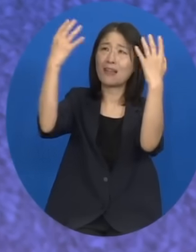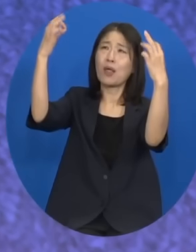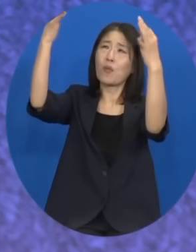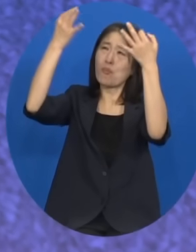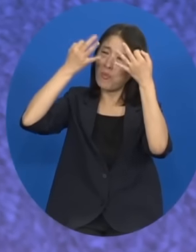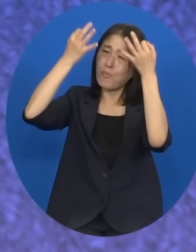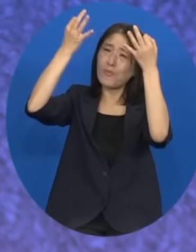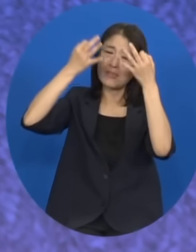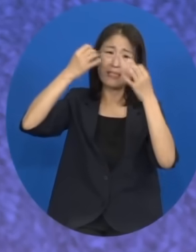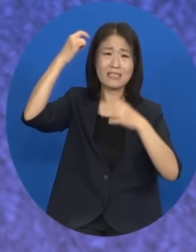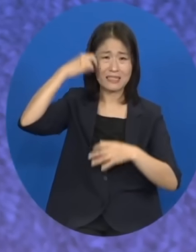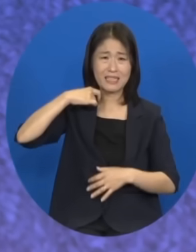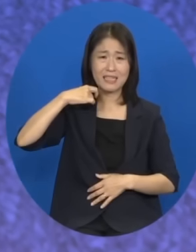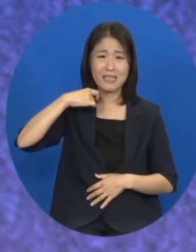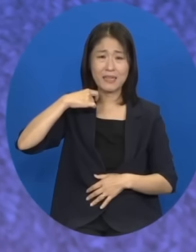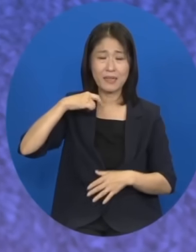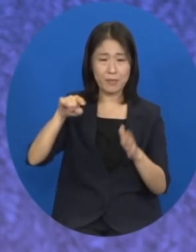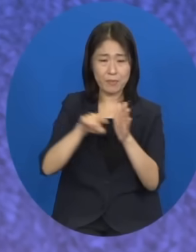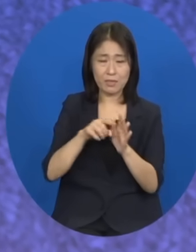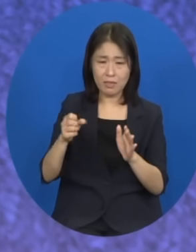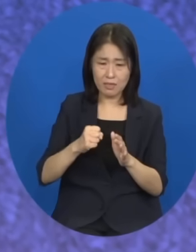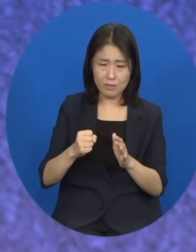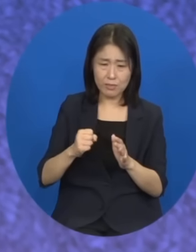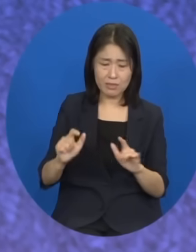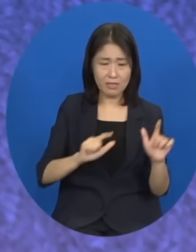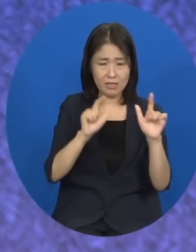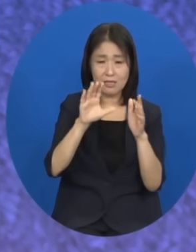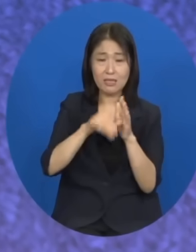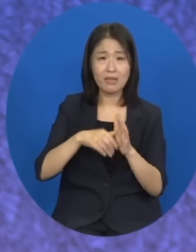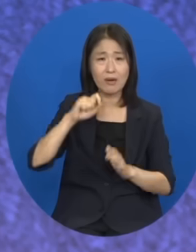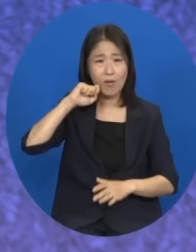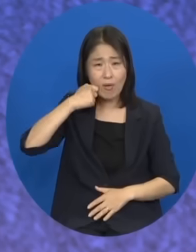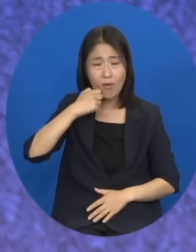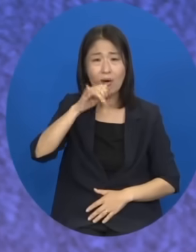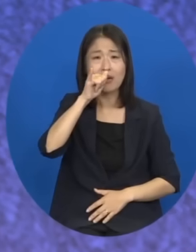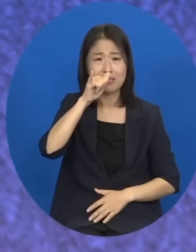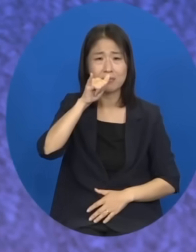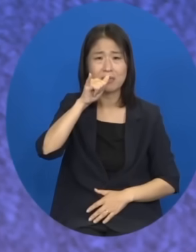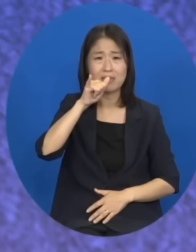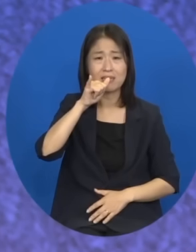믿음으로 사는 길에 어려움도 있지만 절대로 포기하지 마라.